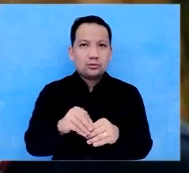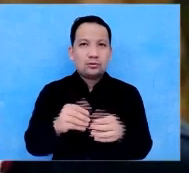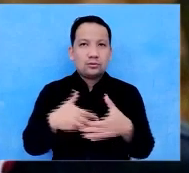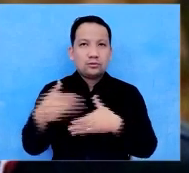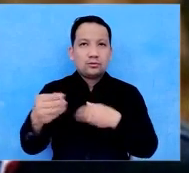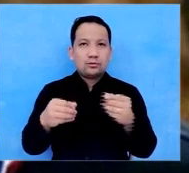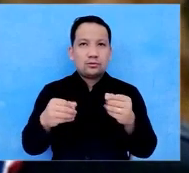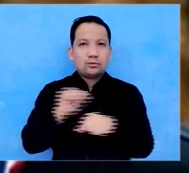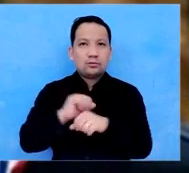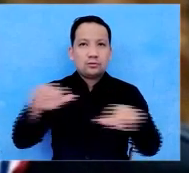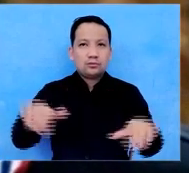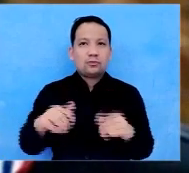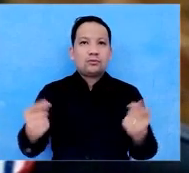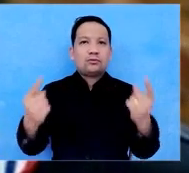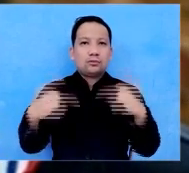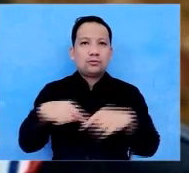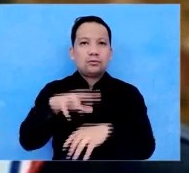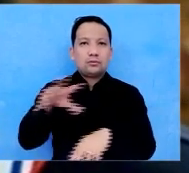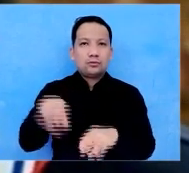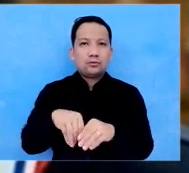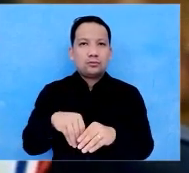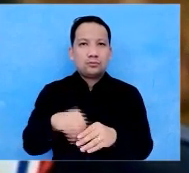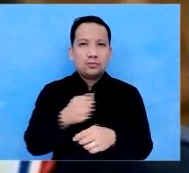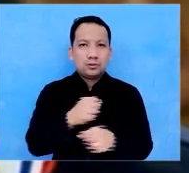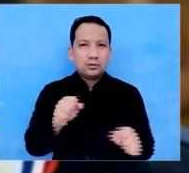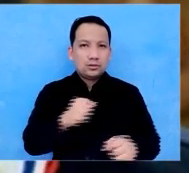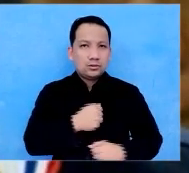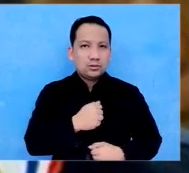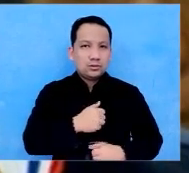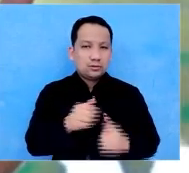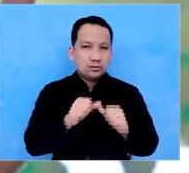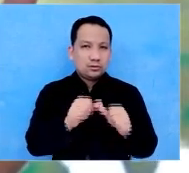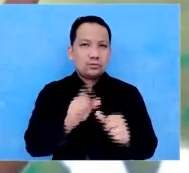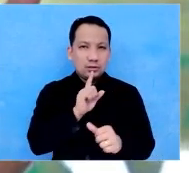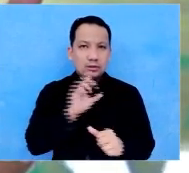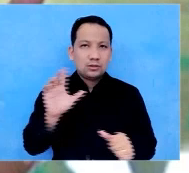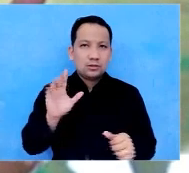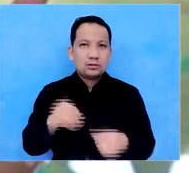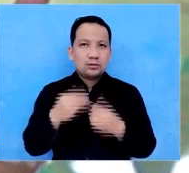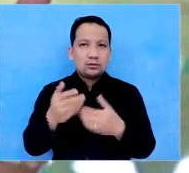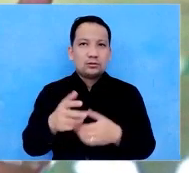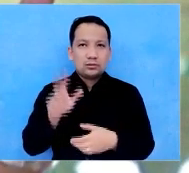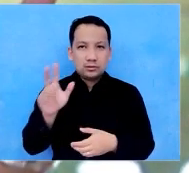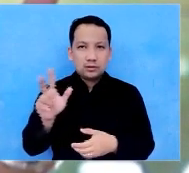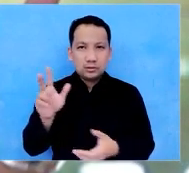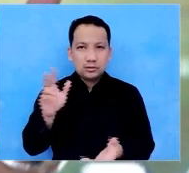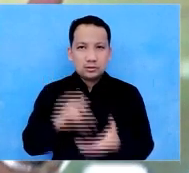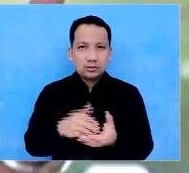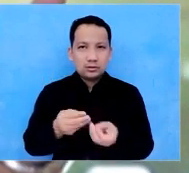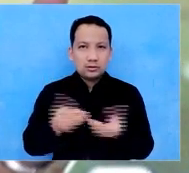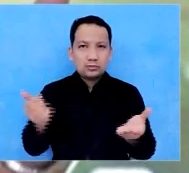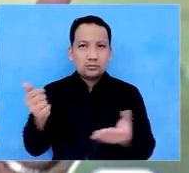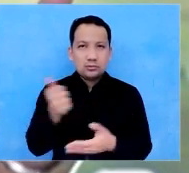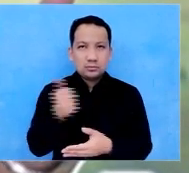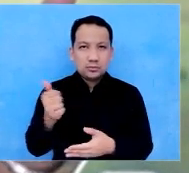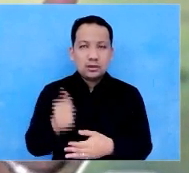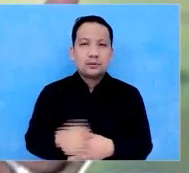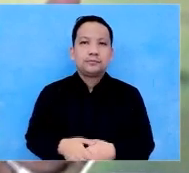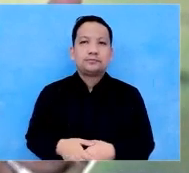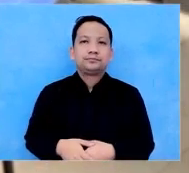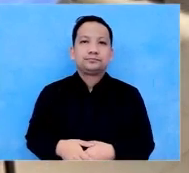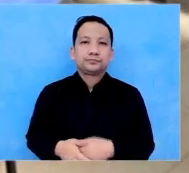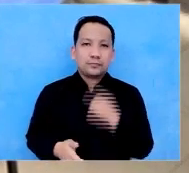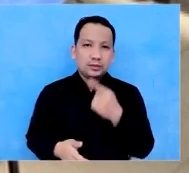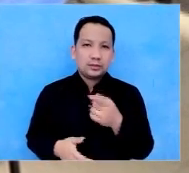kani-kanilang trabaho para maging security personnel at pinangakuan ng 30,000 pisong allowance. Ayon sa